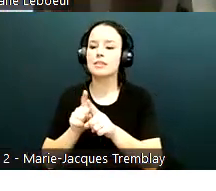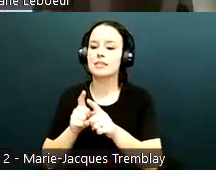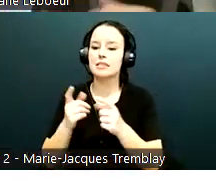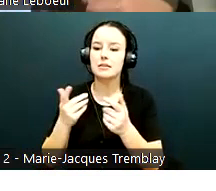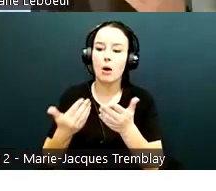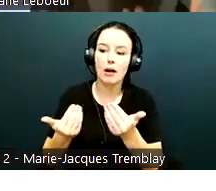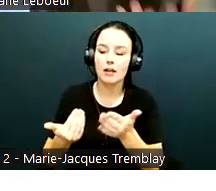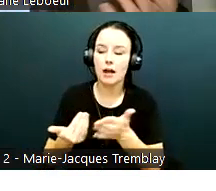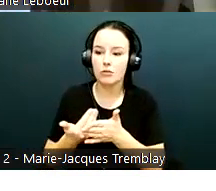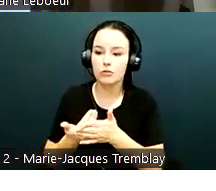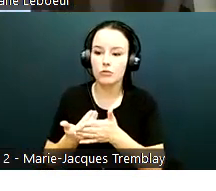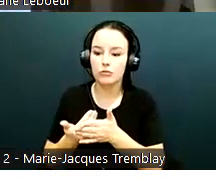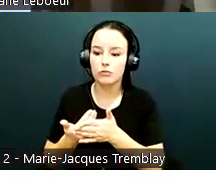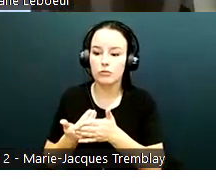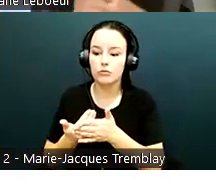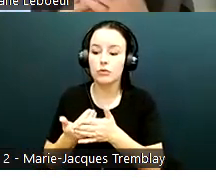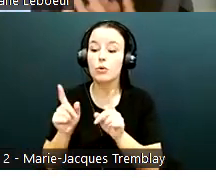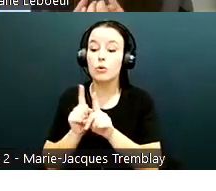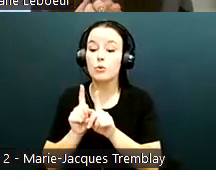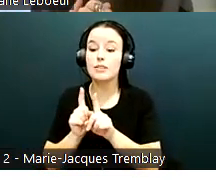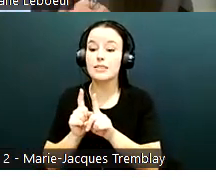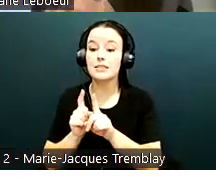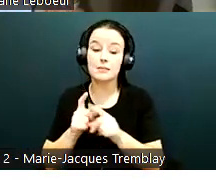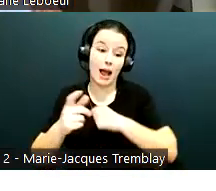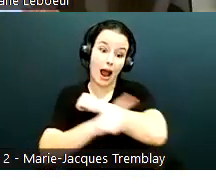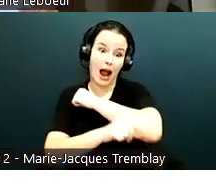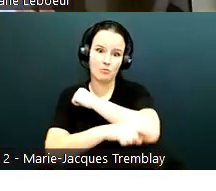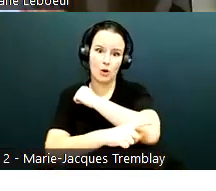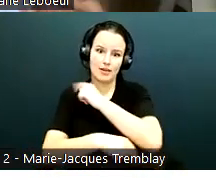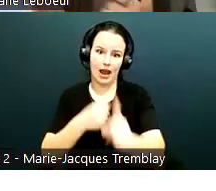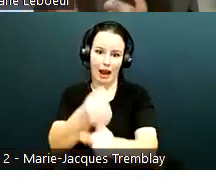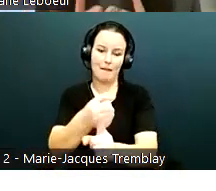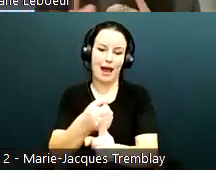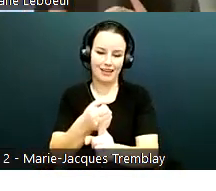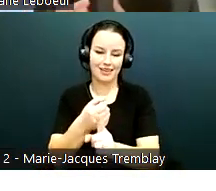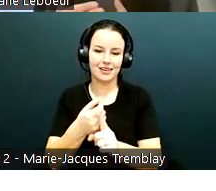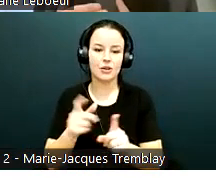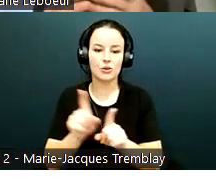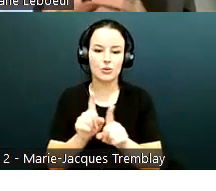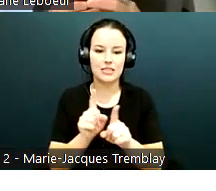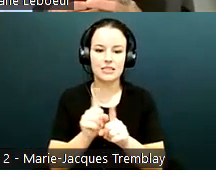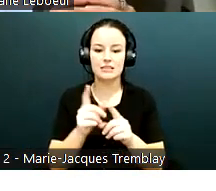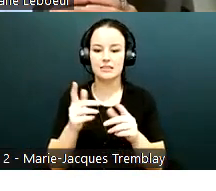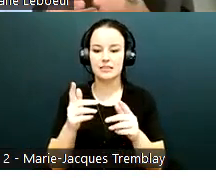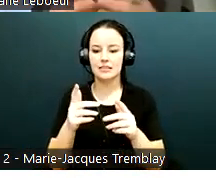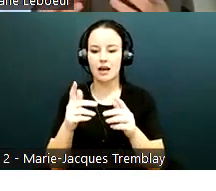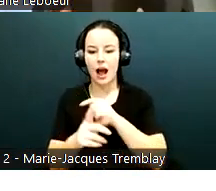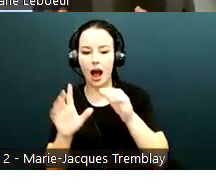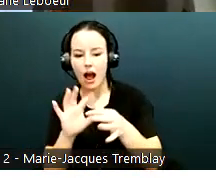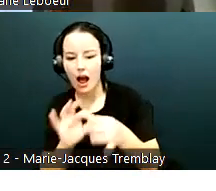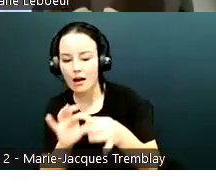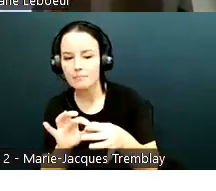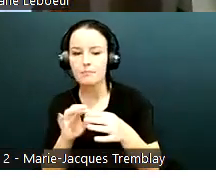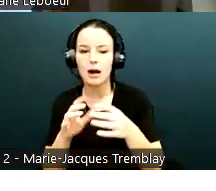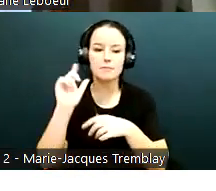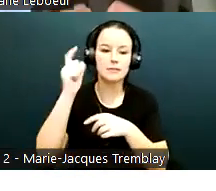autres. Et évidemment aussi, ça touche les membres du personnel qui vont travailler dans les résidences, donc les employés, les membres de la direction, qui vont avoir chacun